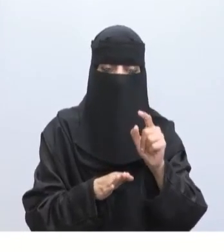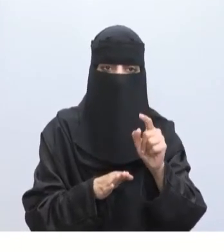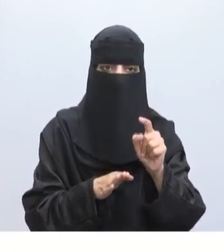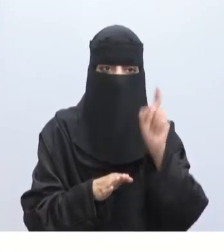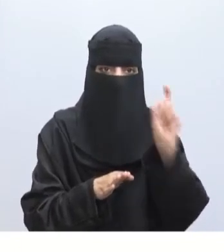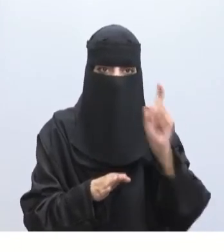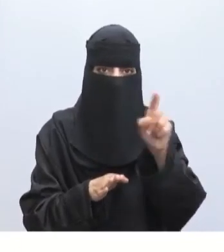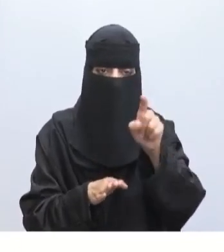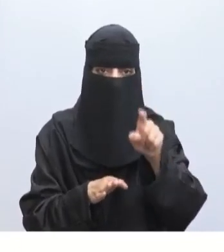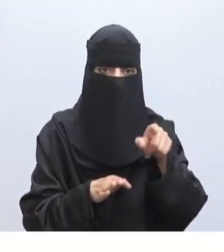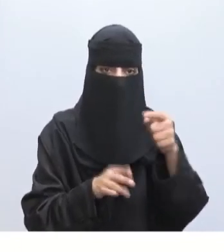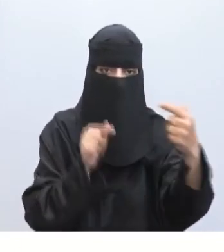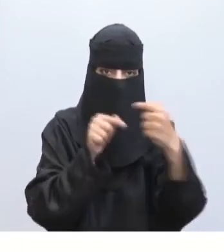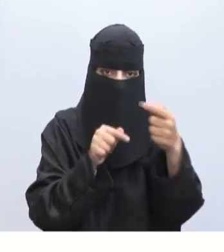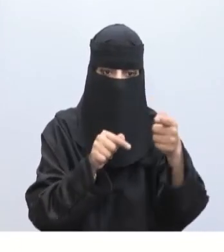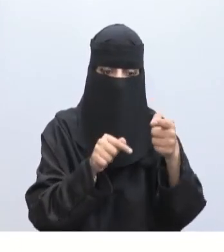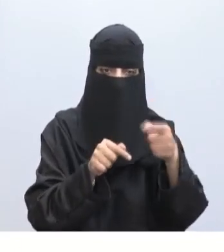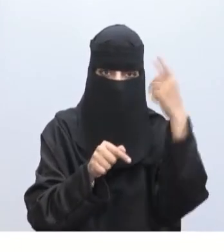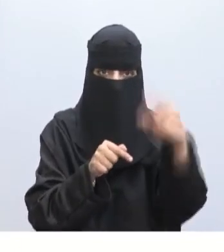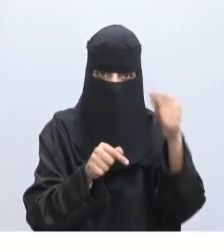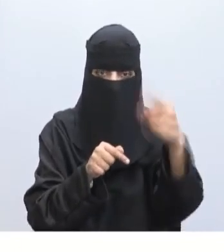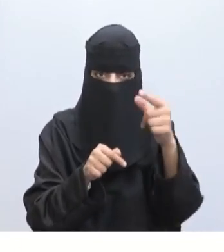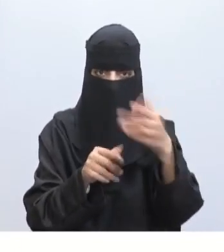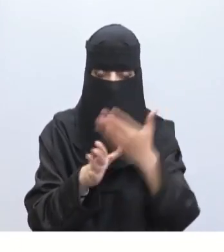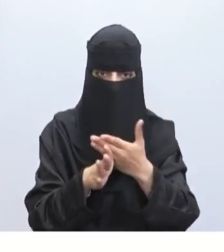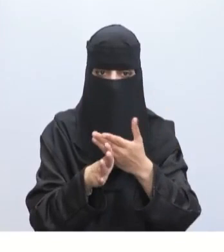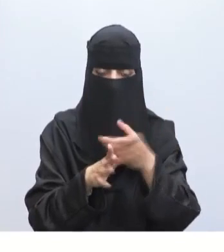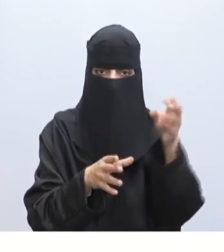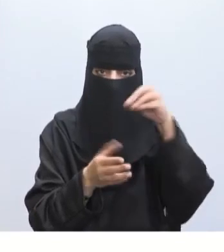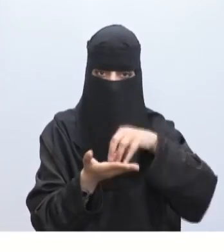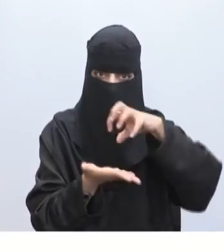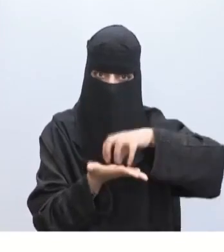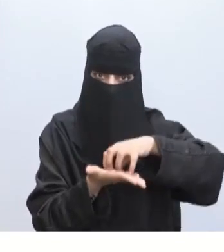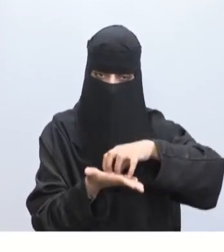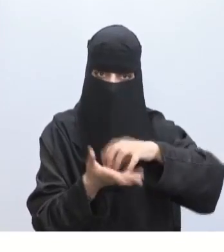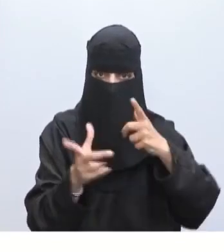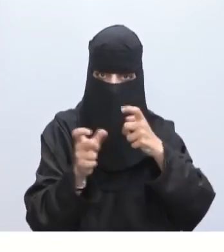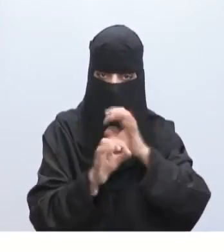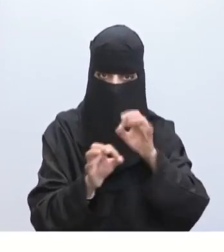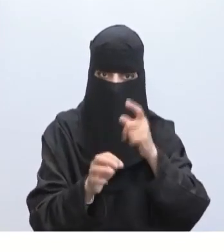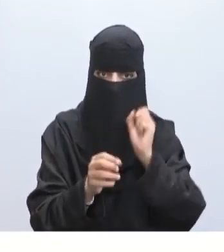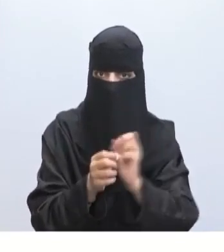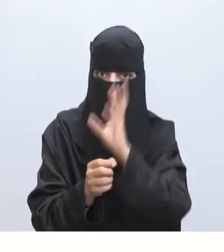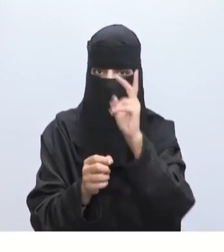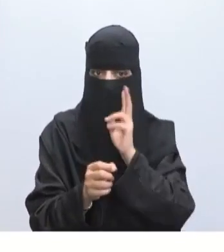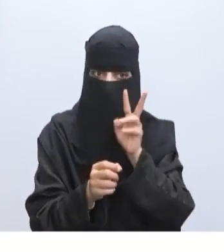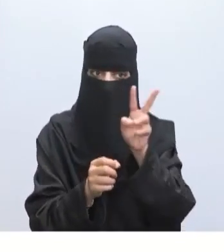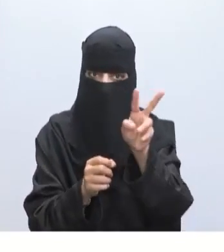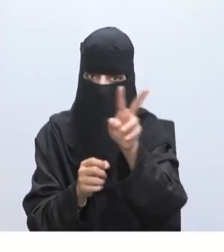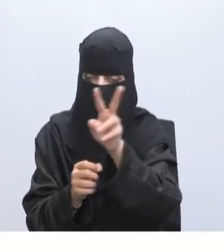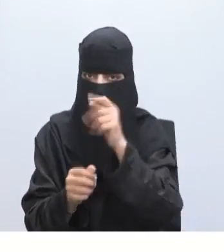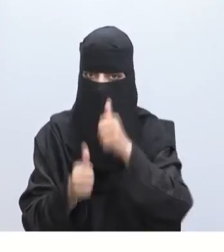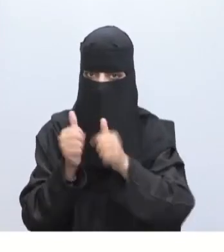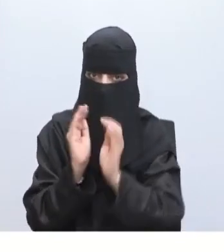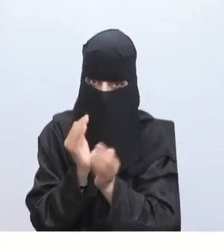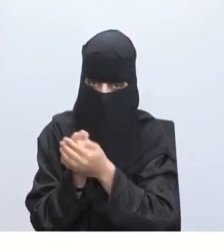موجعه لهذه الحاميات العثمانيه المدجج بالسلاح فكان نهارا يختبئ في